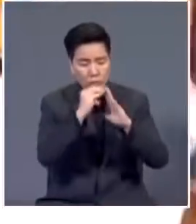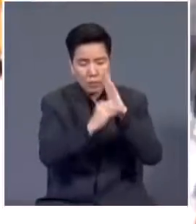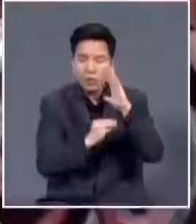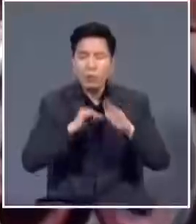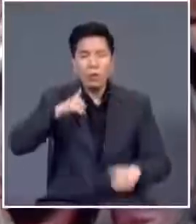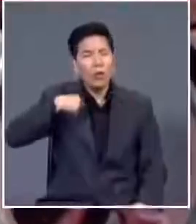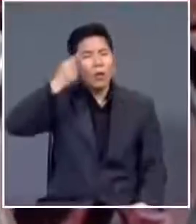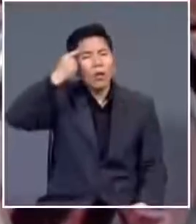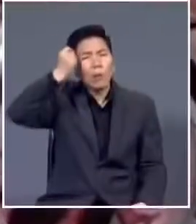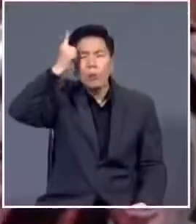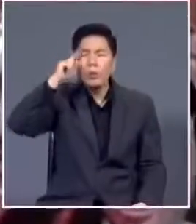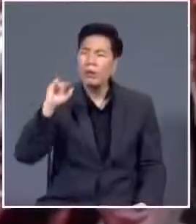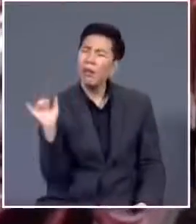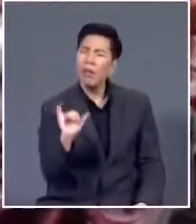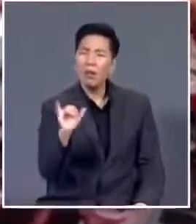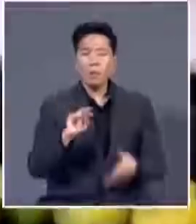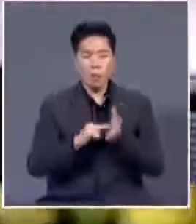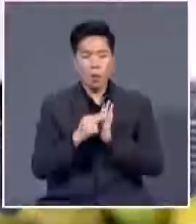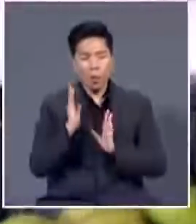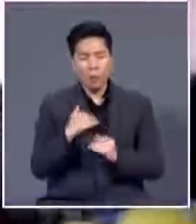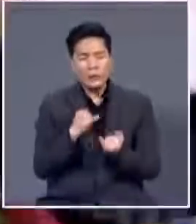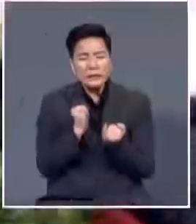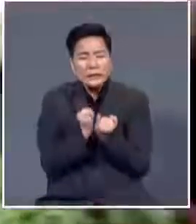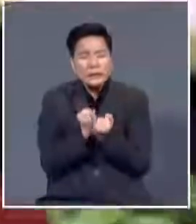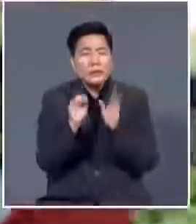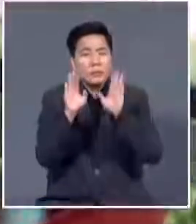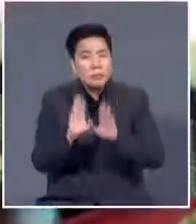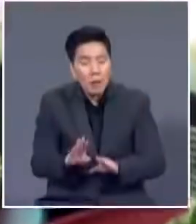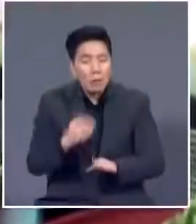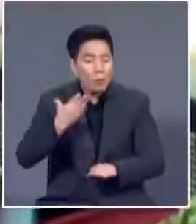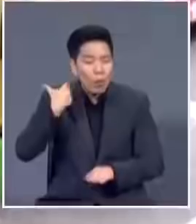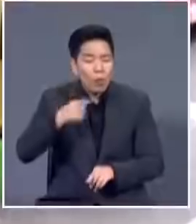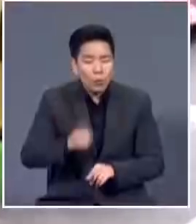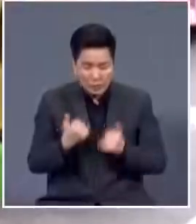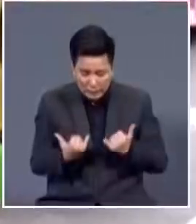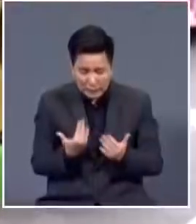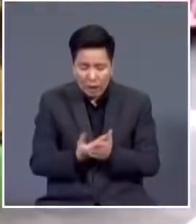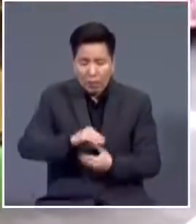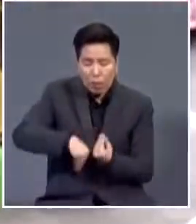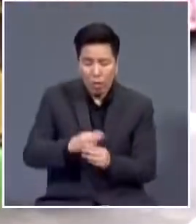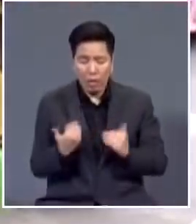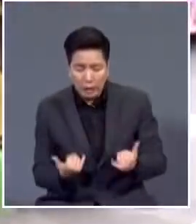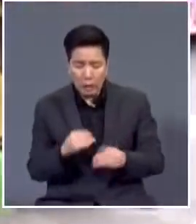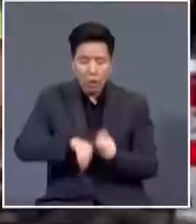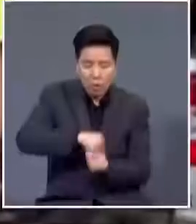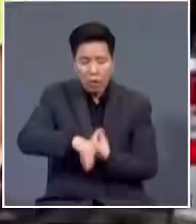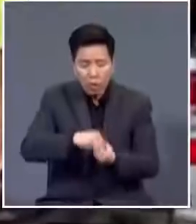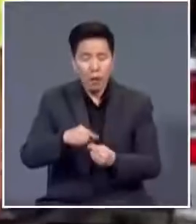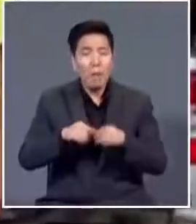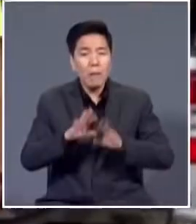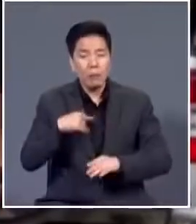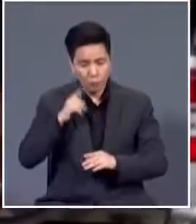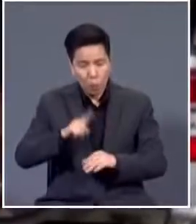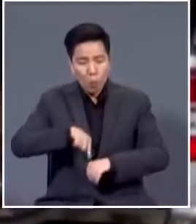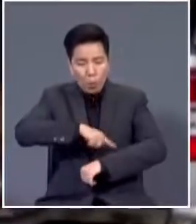ใจยังมองภาพความสำเร็จไม่ออกเพราะทุกคนก็เคยชินกับการทำวันนี้ให้ได้พรุ่งนี้นะครับบางทีหลายอย่างมันต้องใช้ระยะเว